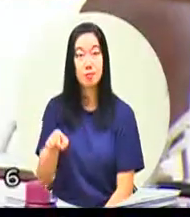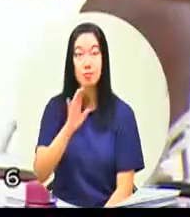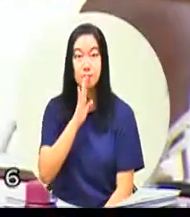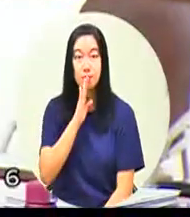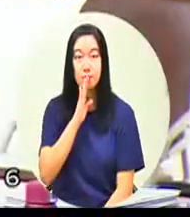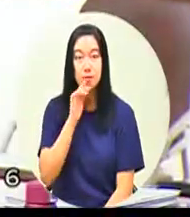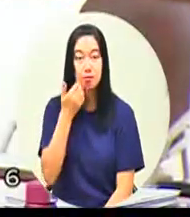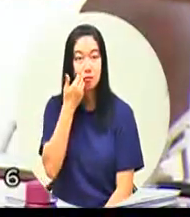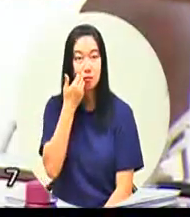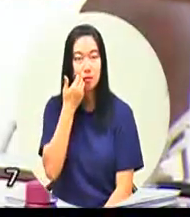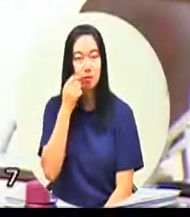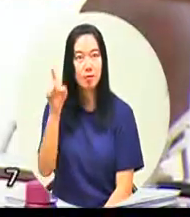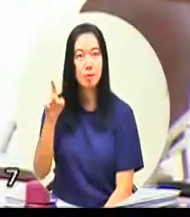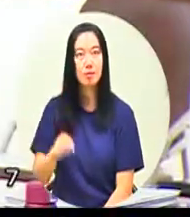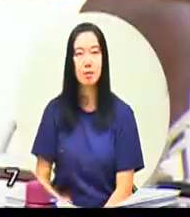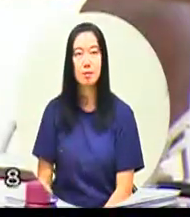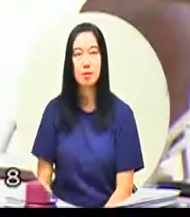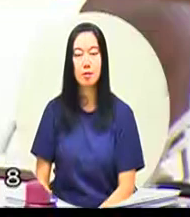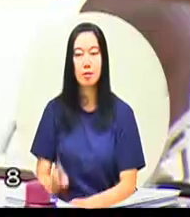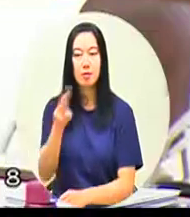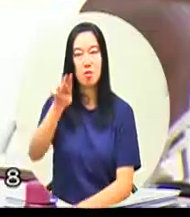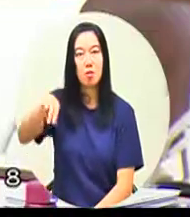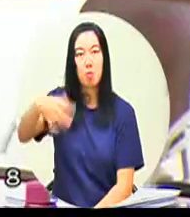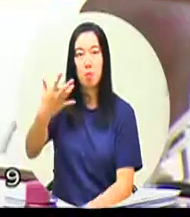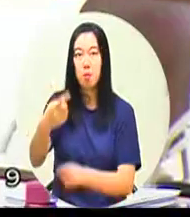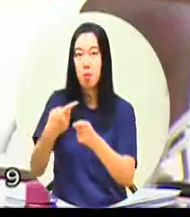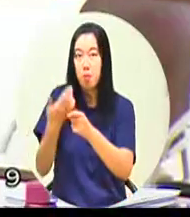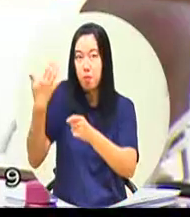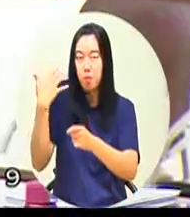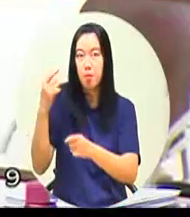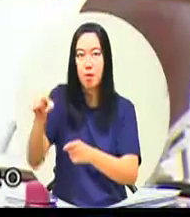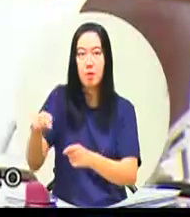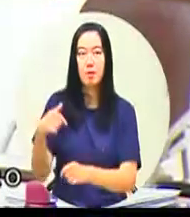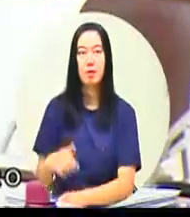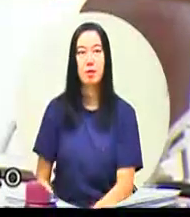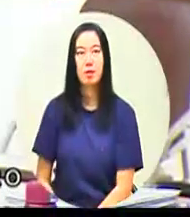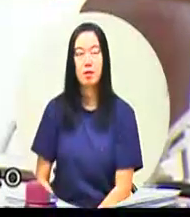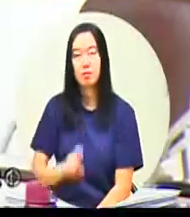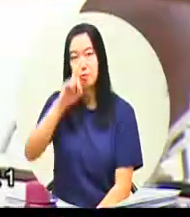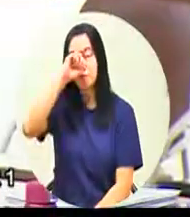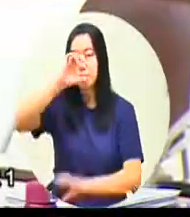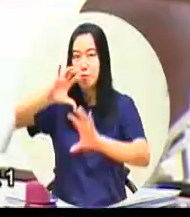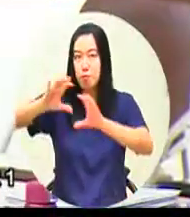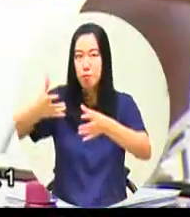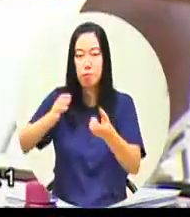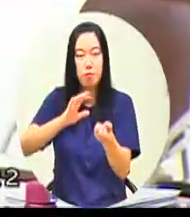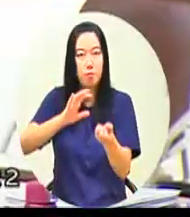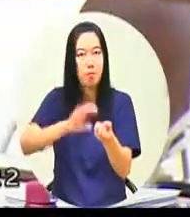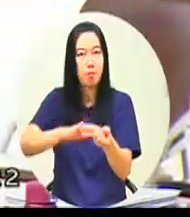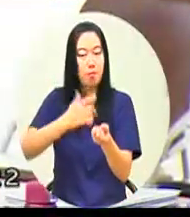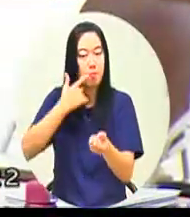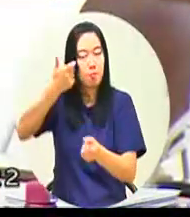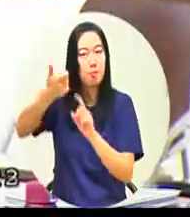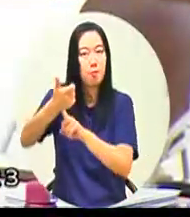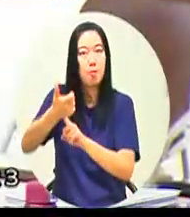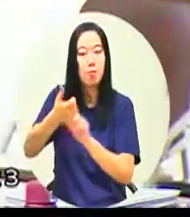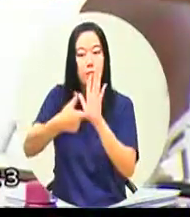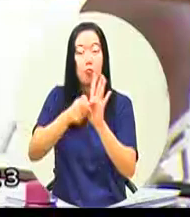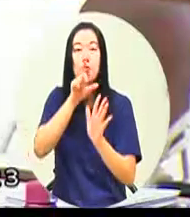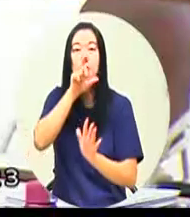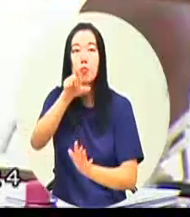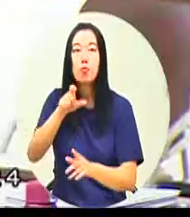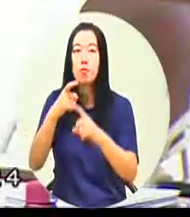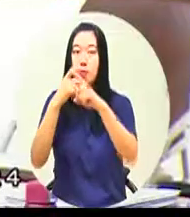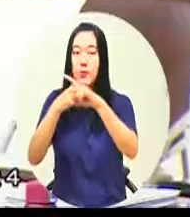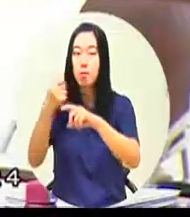在2500年前哦，他是希腊的医学之父，他叫做希波克拉